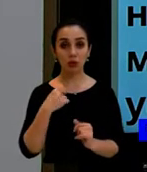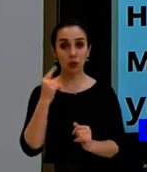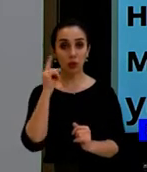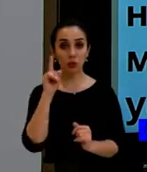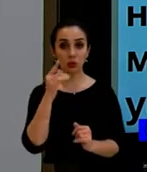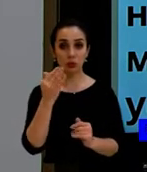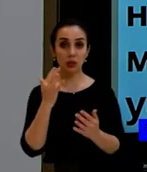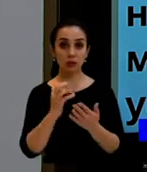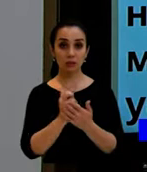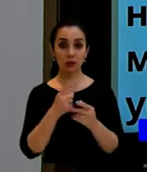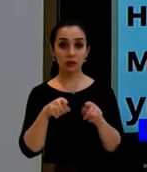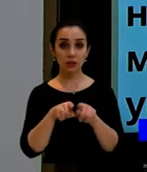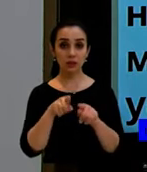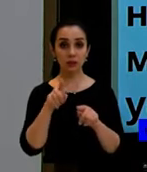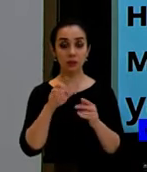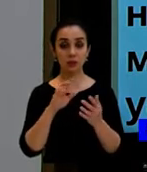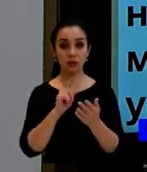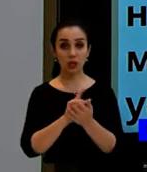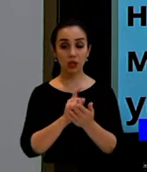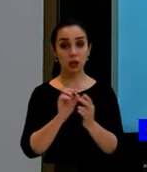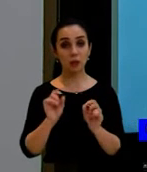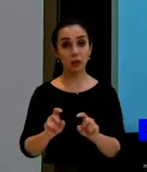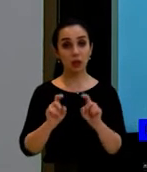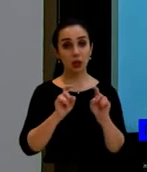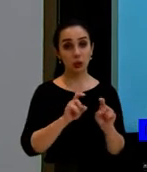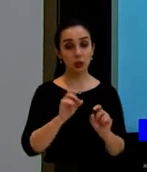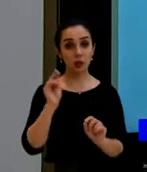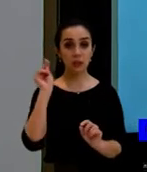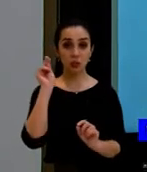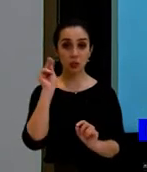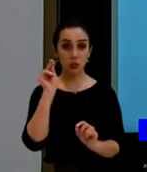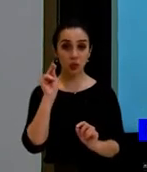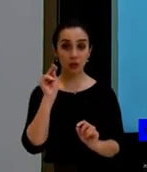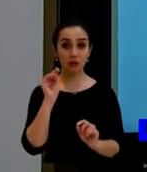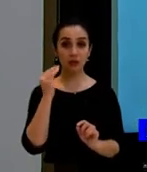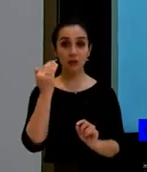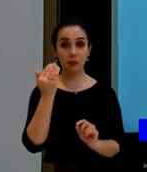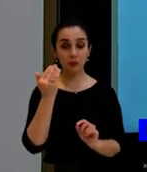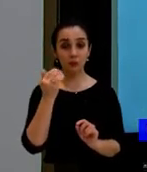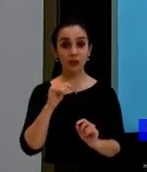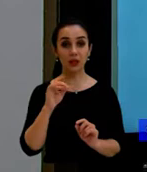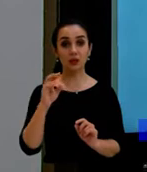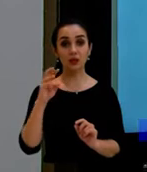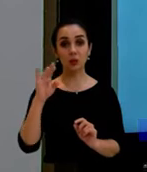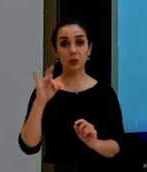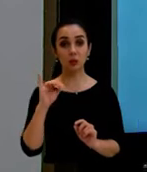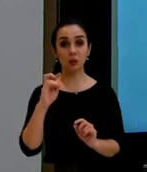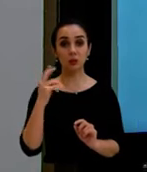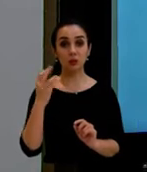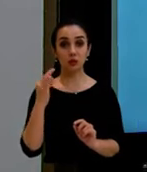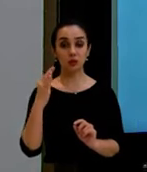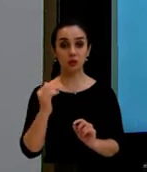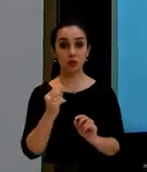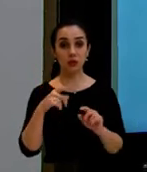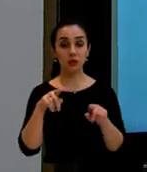что мы справимся с этим заданием. Переходим к изучению Николая Михайловича Рубцова.